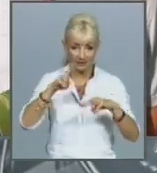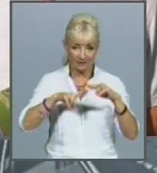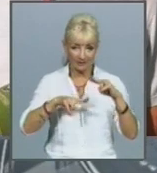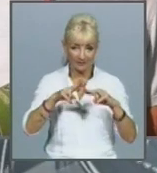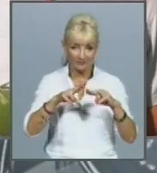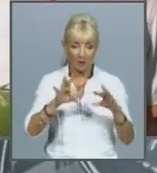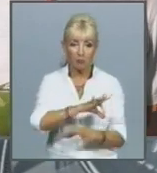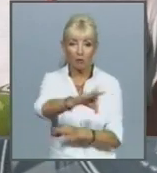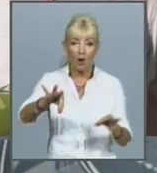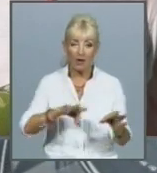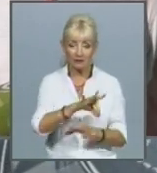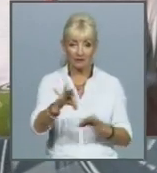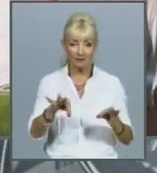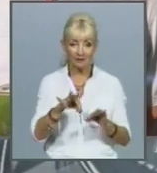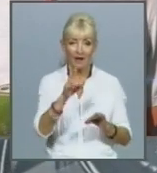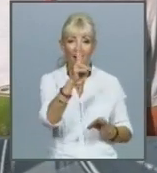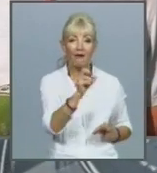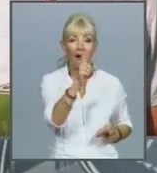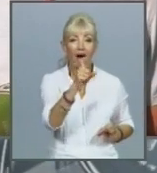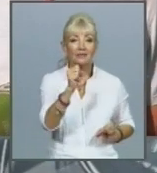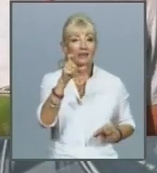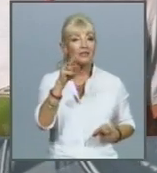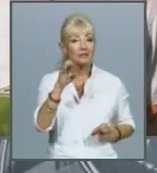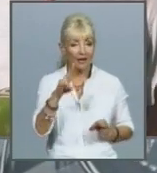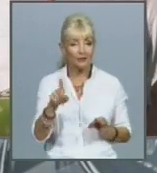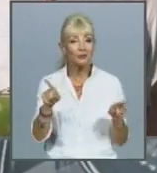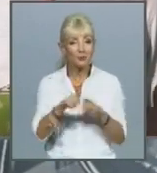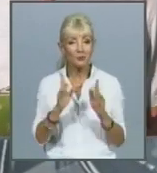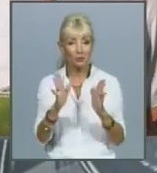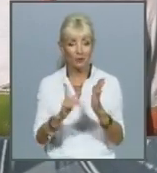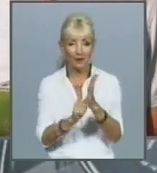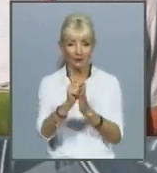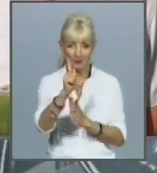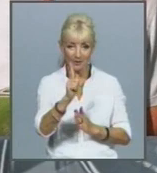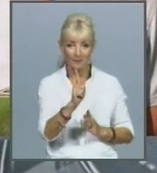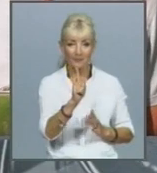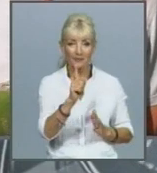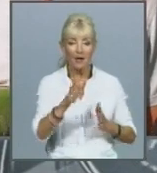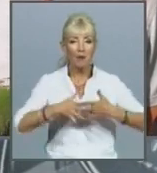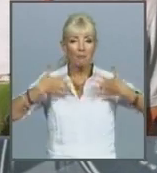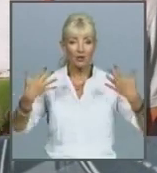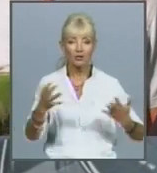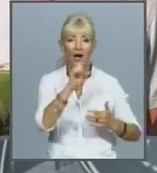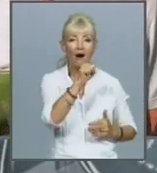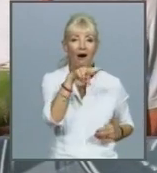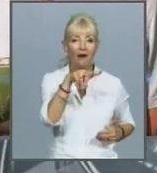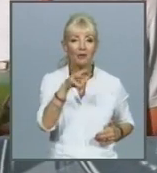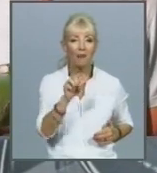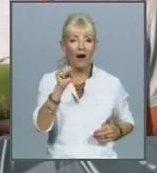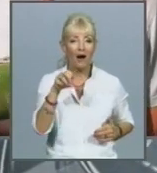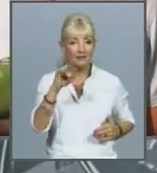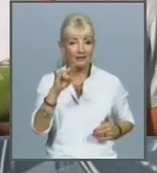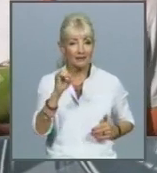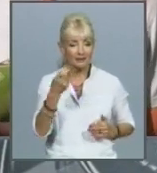дорожньо-строїтельний проєкт. В Казахстані тільки що почали. Називається Бакат, Большая Алматинская